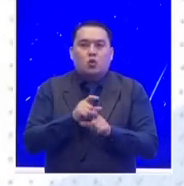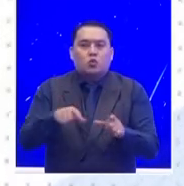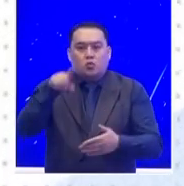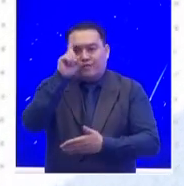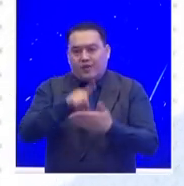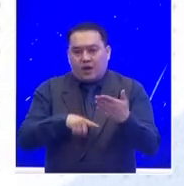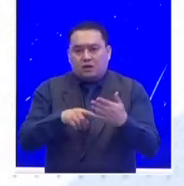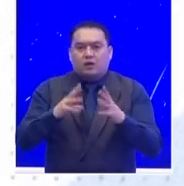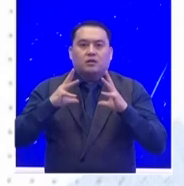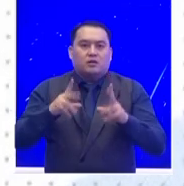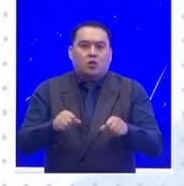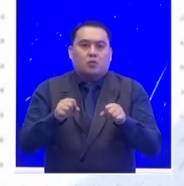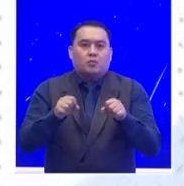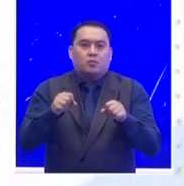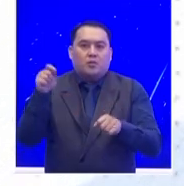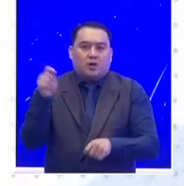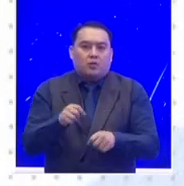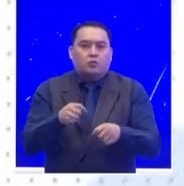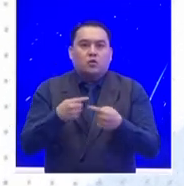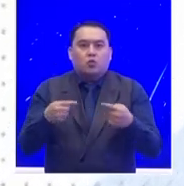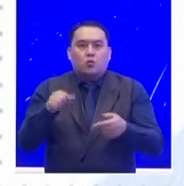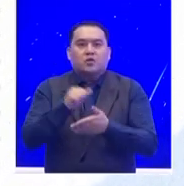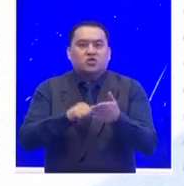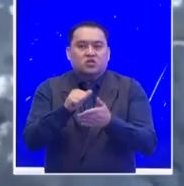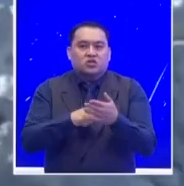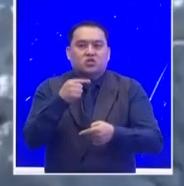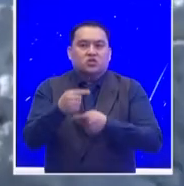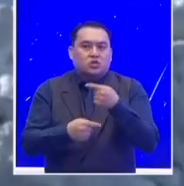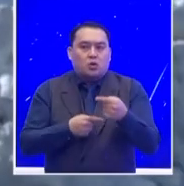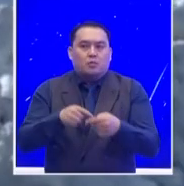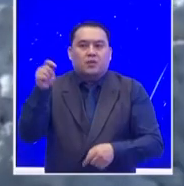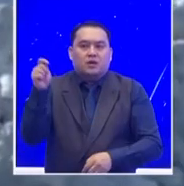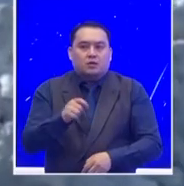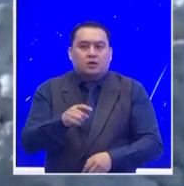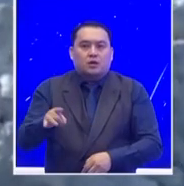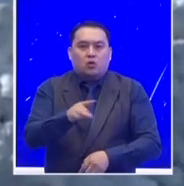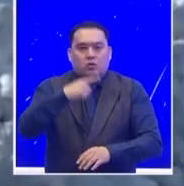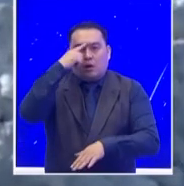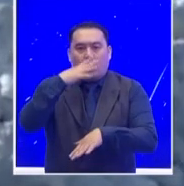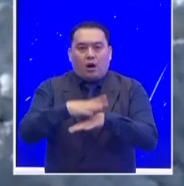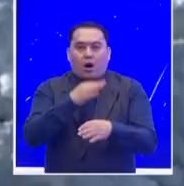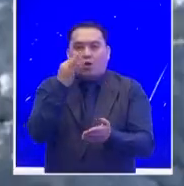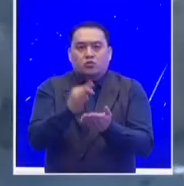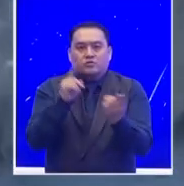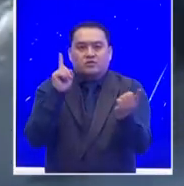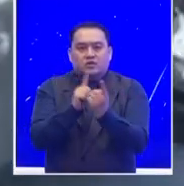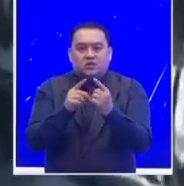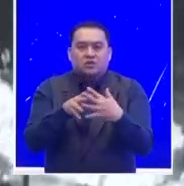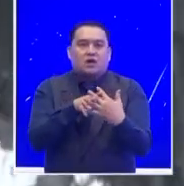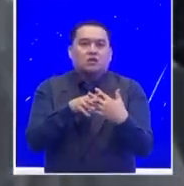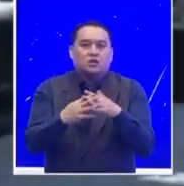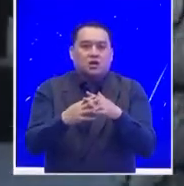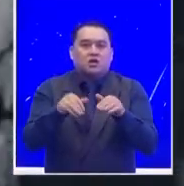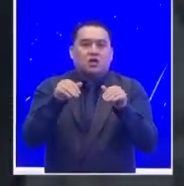уверены, тракторы приехали по другой причине. Оказалось, что через пару дней сюда приедет районный аким на отчетную встречу с населением.